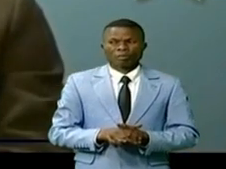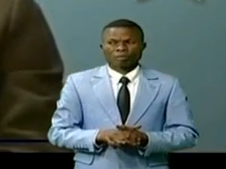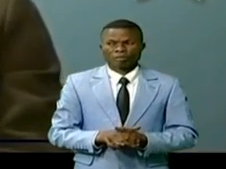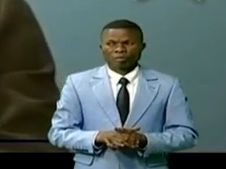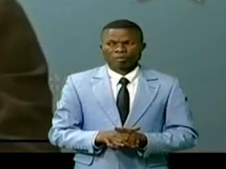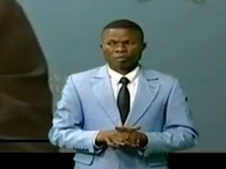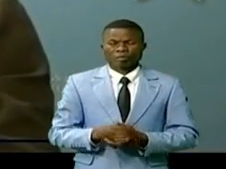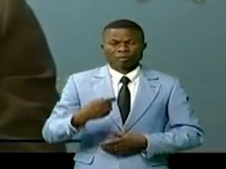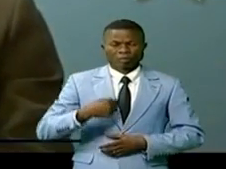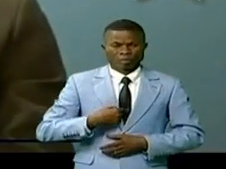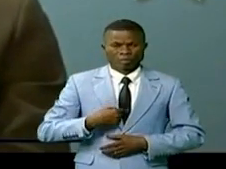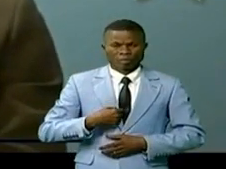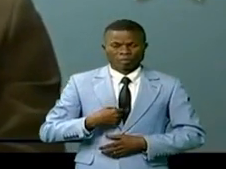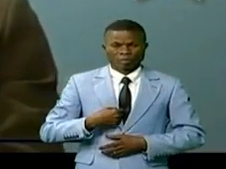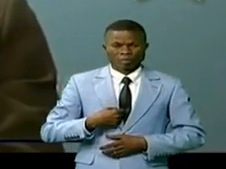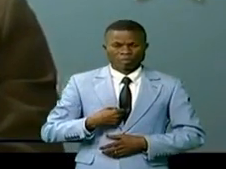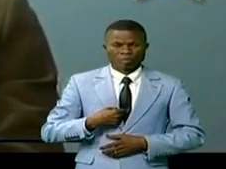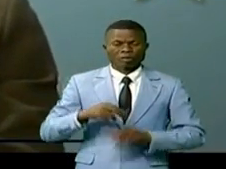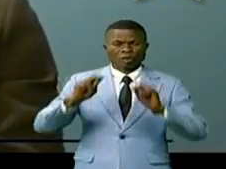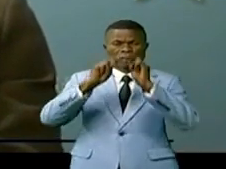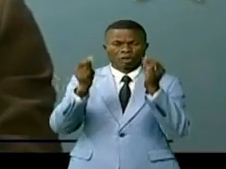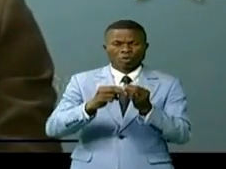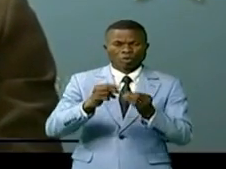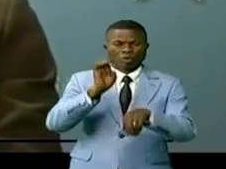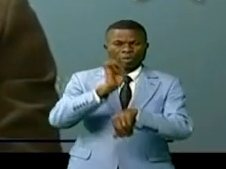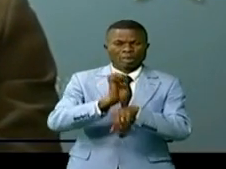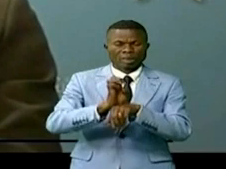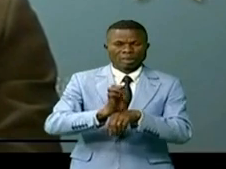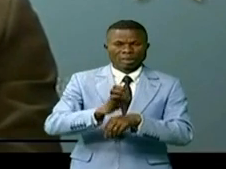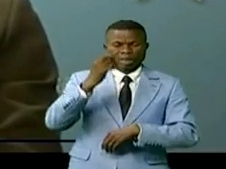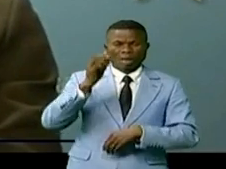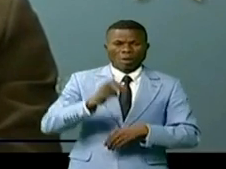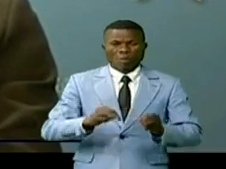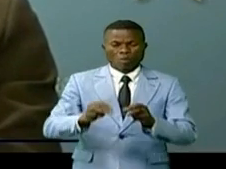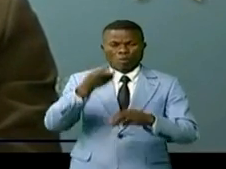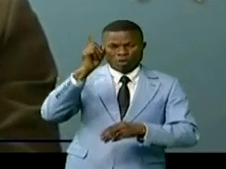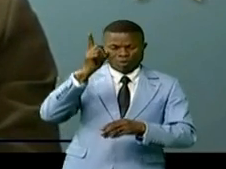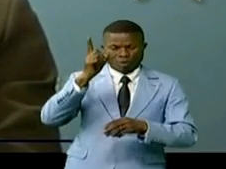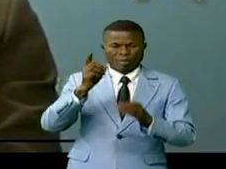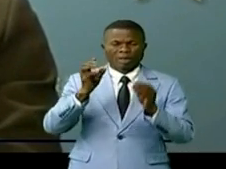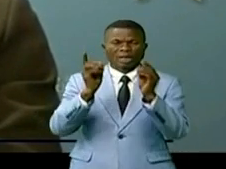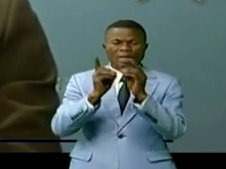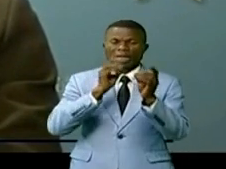Je crois que la charte de confession religieuse prévoyait comme premier mécanisme le consensus.